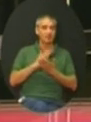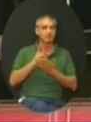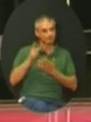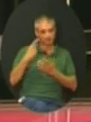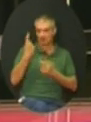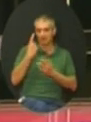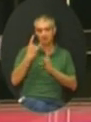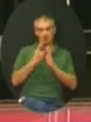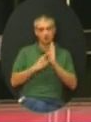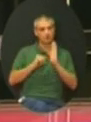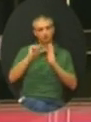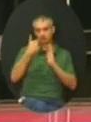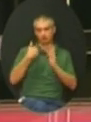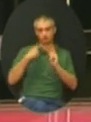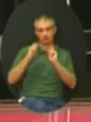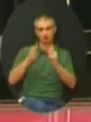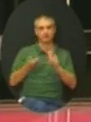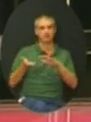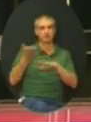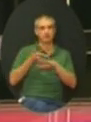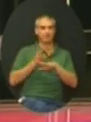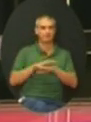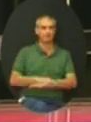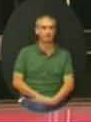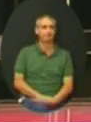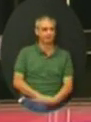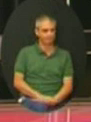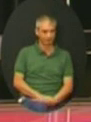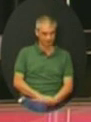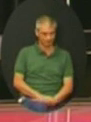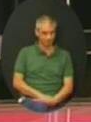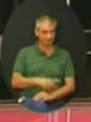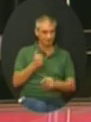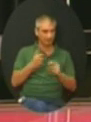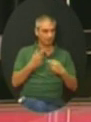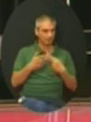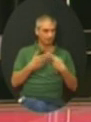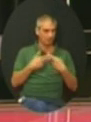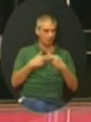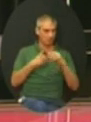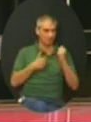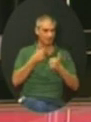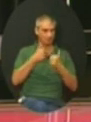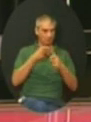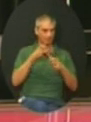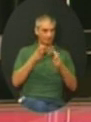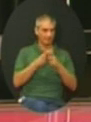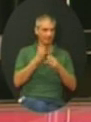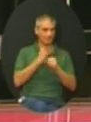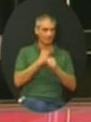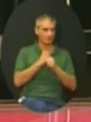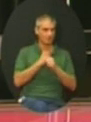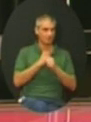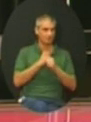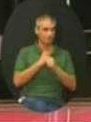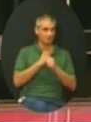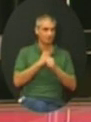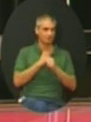זה אחד החוקים הראשונים שאני אעלה לסדר היום. תתמודד בבחירות הקרובות לכנסת ברשימת העבודה?